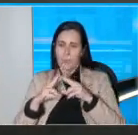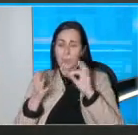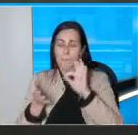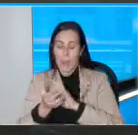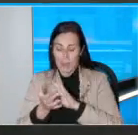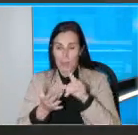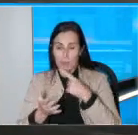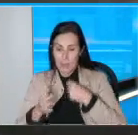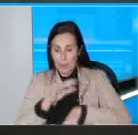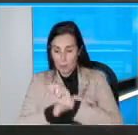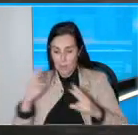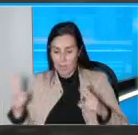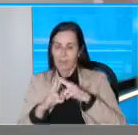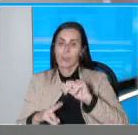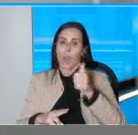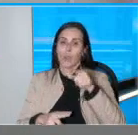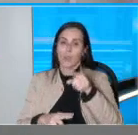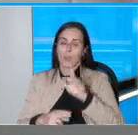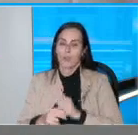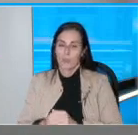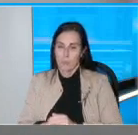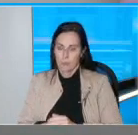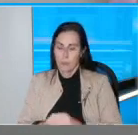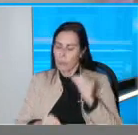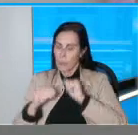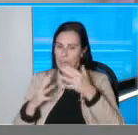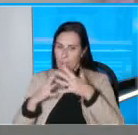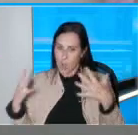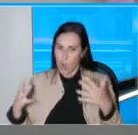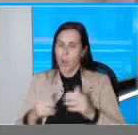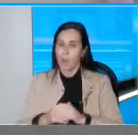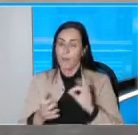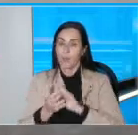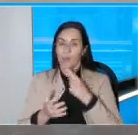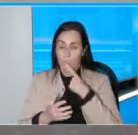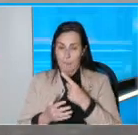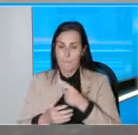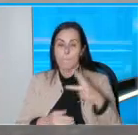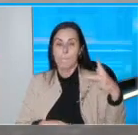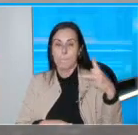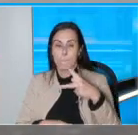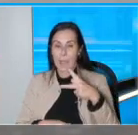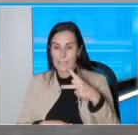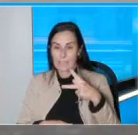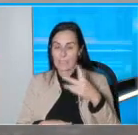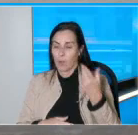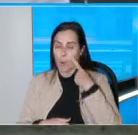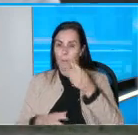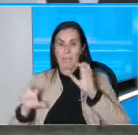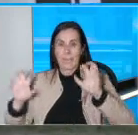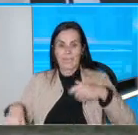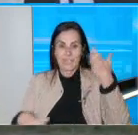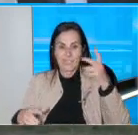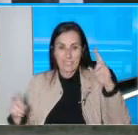ברגע שומרים כדורגל בצרפת, זה קודם כל אולימפיק ברסי, זה המועדון הגדול ביותר. כן, אבל ברור. ברגע שומרים את השלטון, את